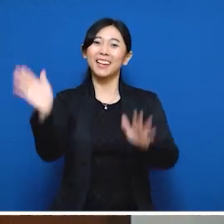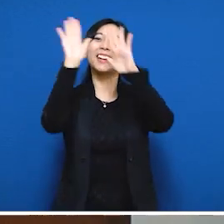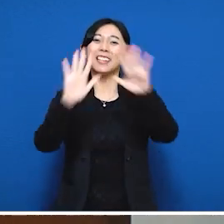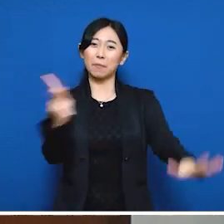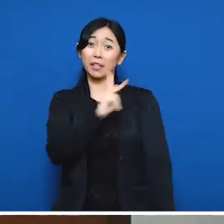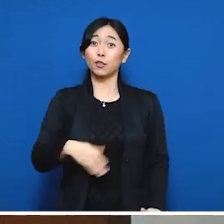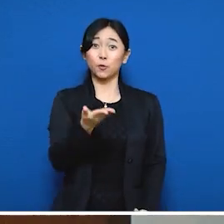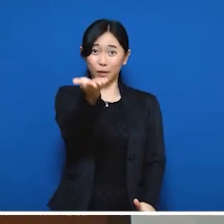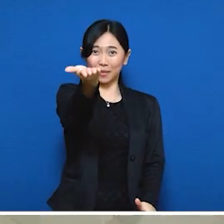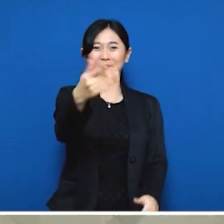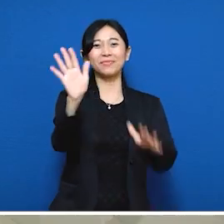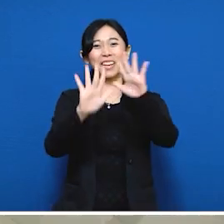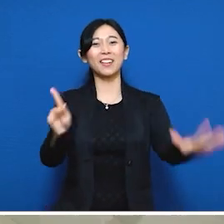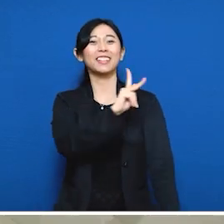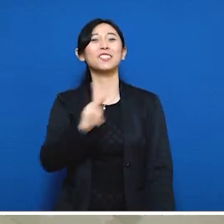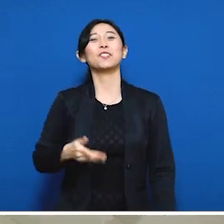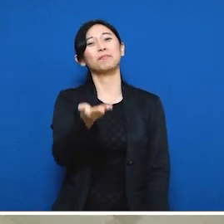Damai Kristus bagimu.